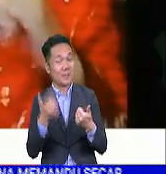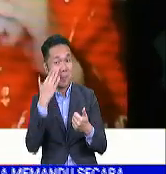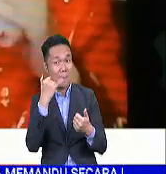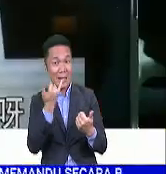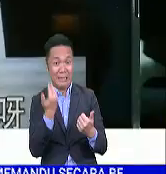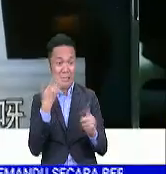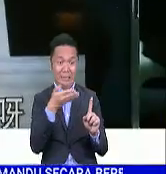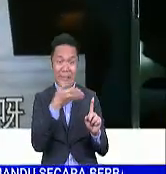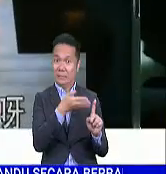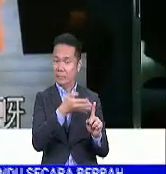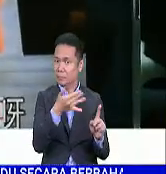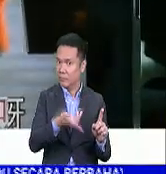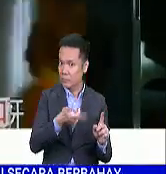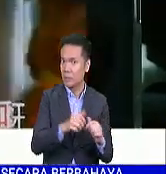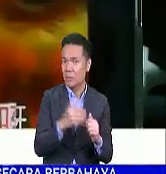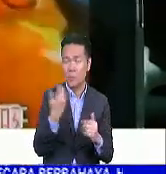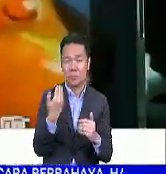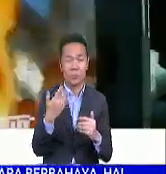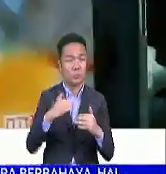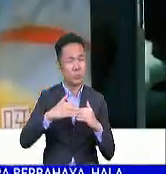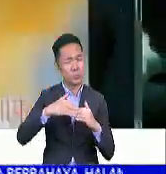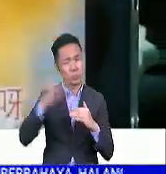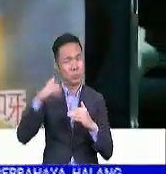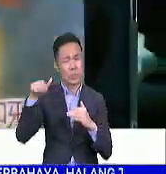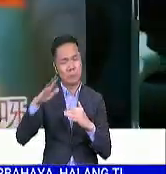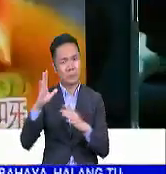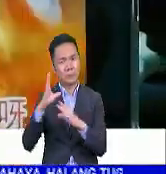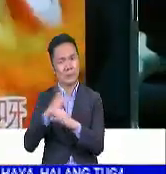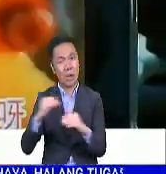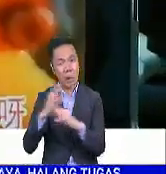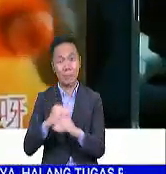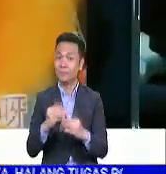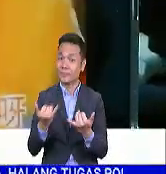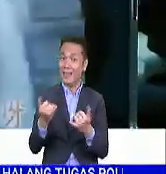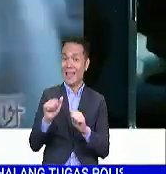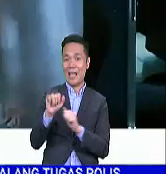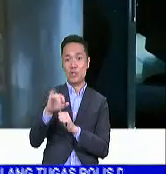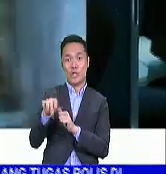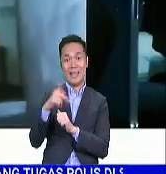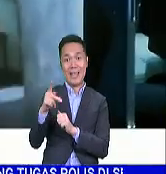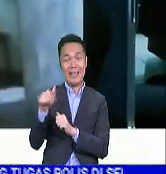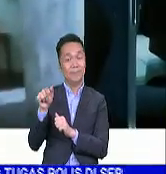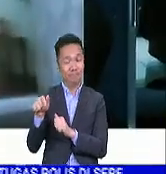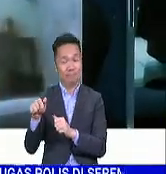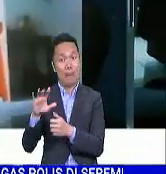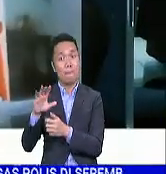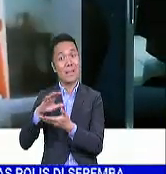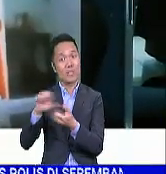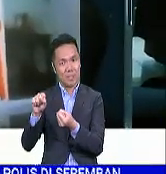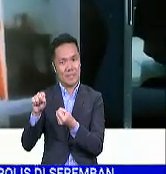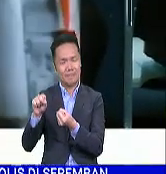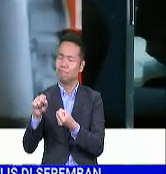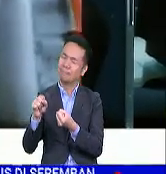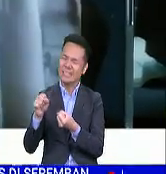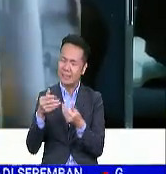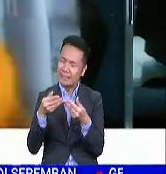lebih ketat susulan kes COVID-19 yang tinggi di Sarawak. Tahun ini, Jawatan Kuasa Pengurusan Bencana Negeri turut memberi